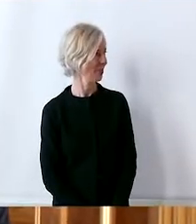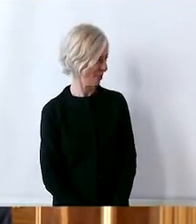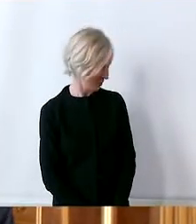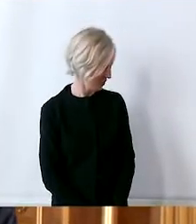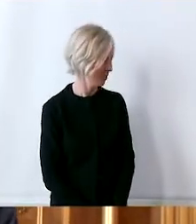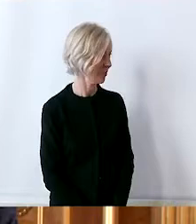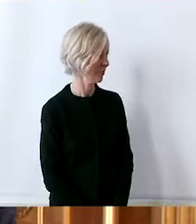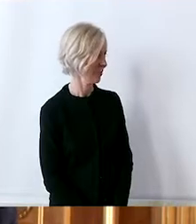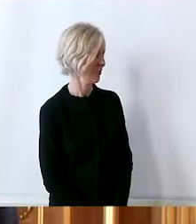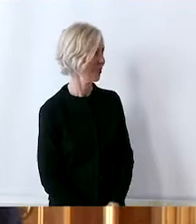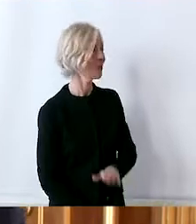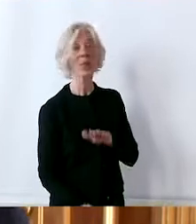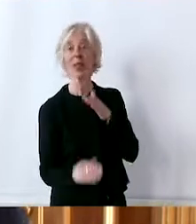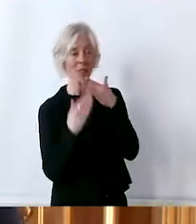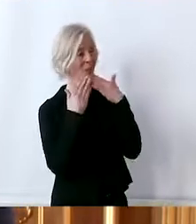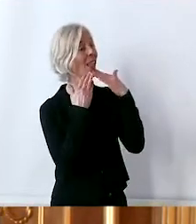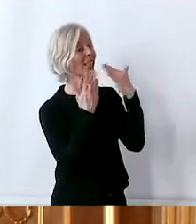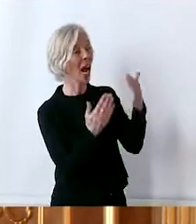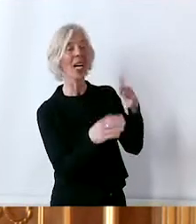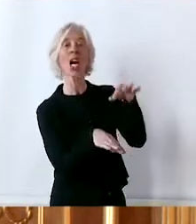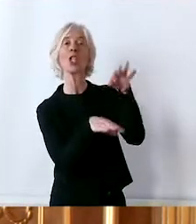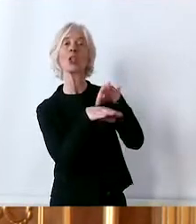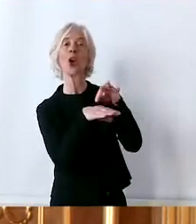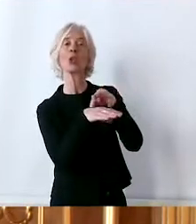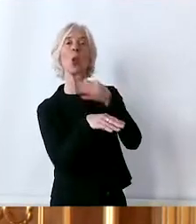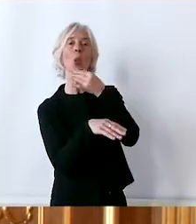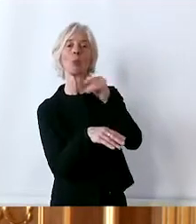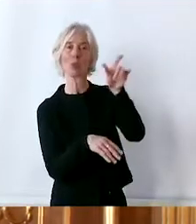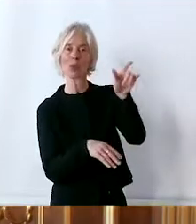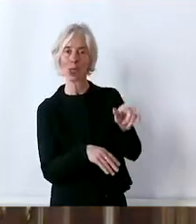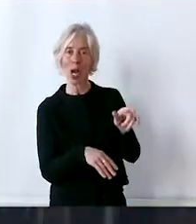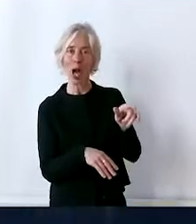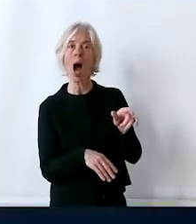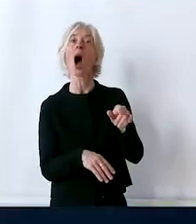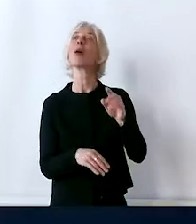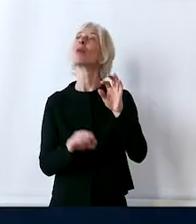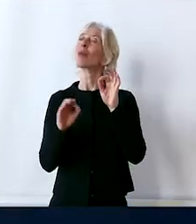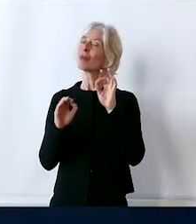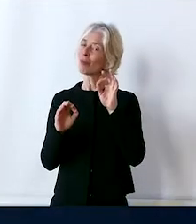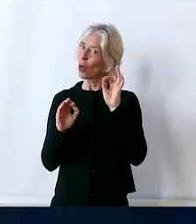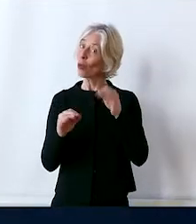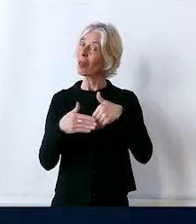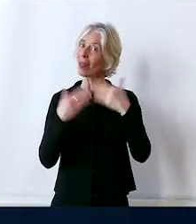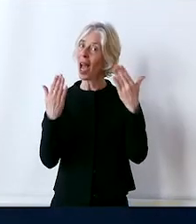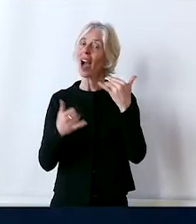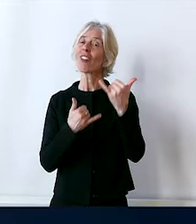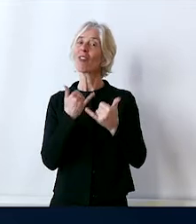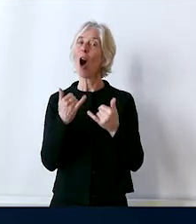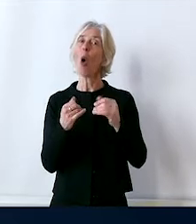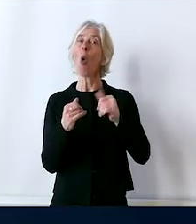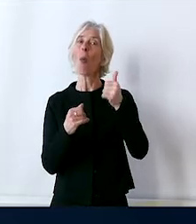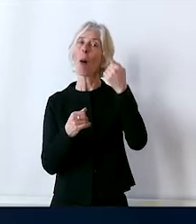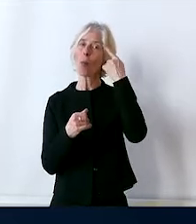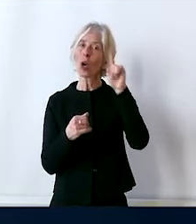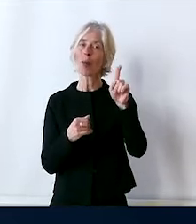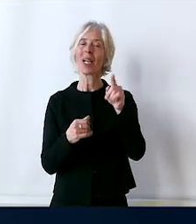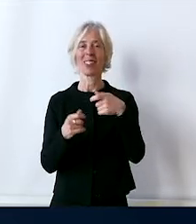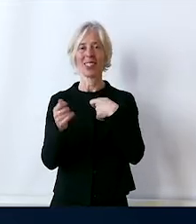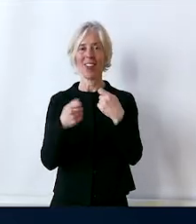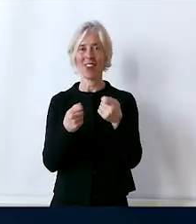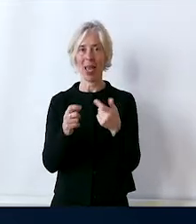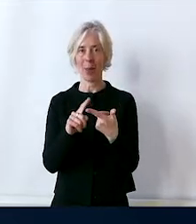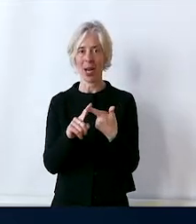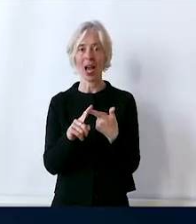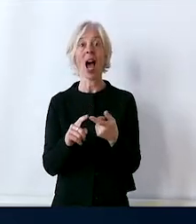Herzlichen Dank, Herr Dr. Hübschler. Guten Tag, Frau Oberbürgermeisterin Weber, sehr geehrte Damen und Herren. Ich freue mich sehr, heute hier die RFA und